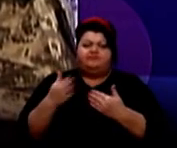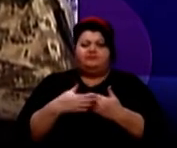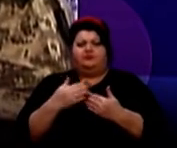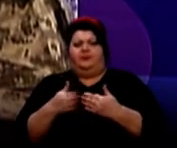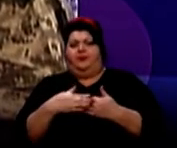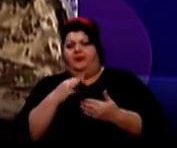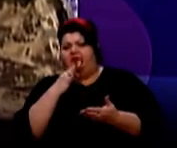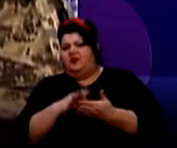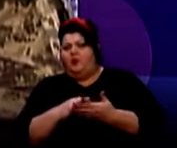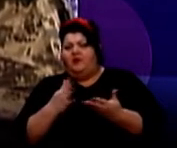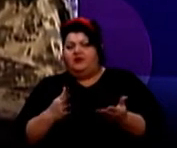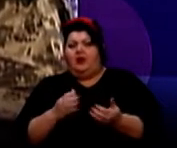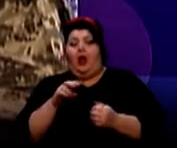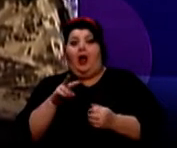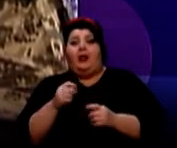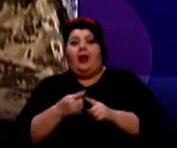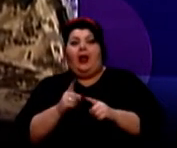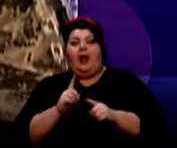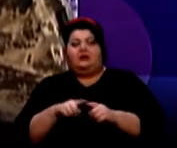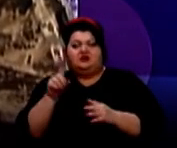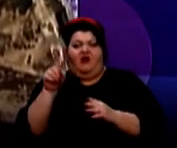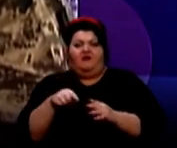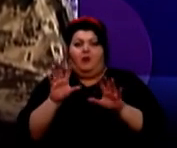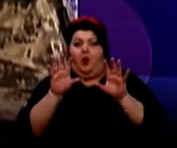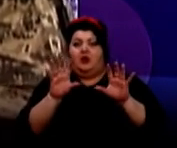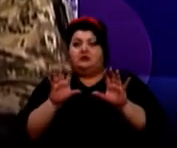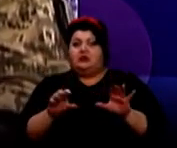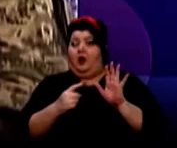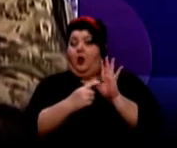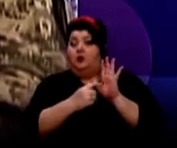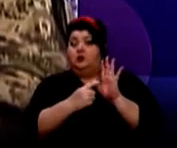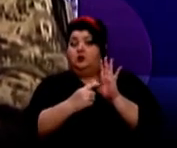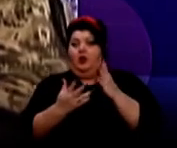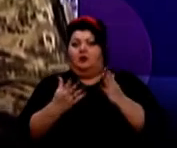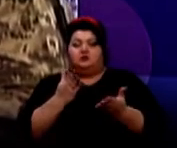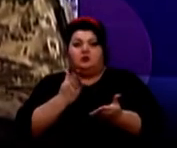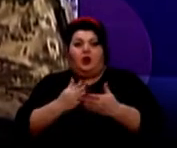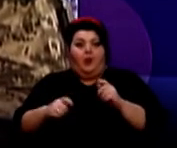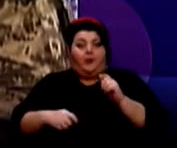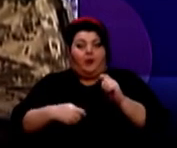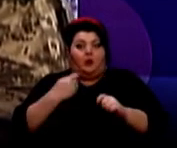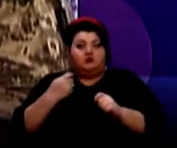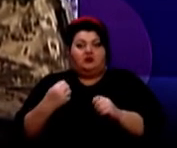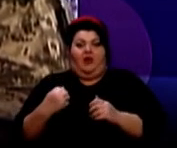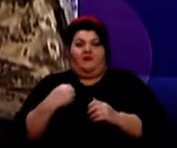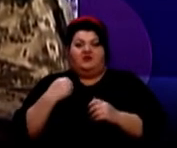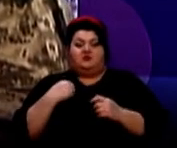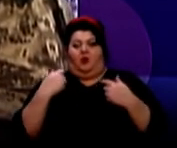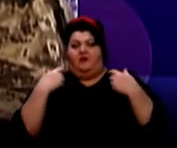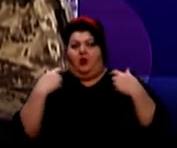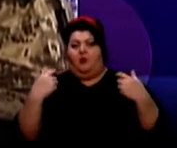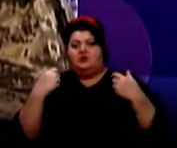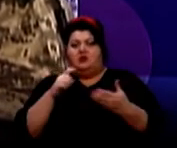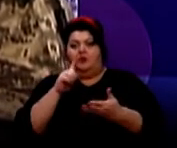адміністративної відповідальності. Але це вимога чинного законодавства. Якщо є порушення, військовий комісаріат повинен